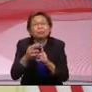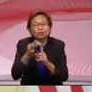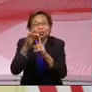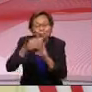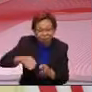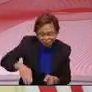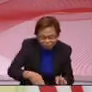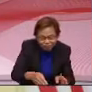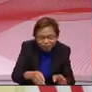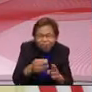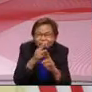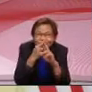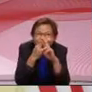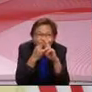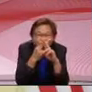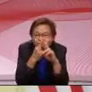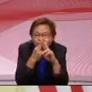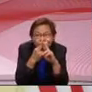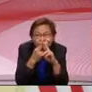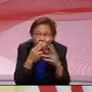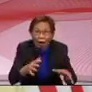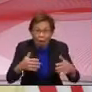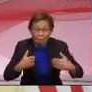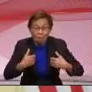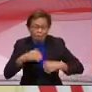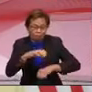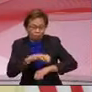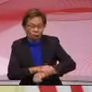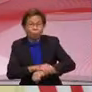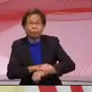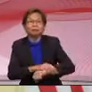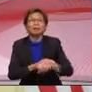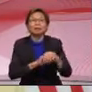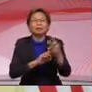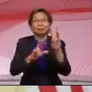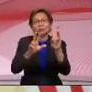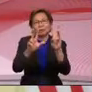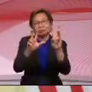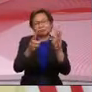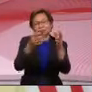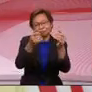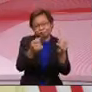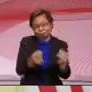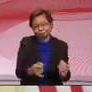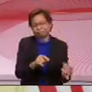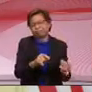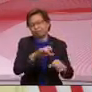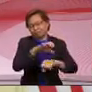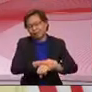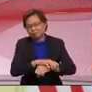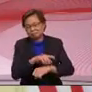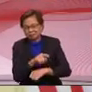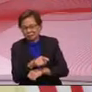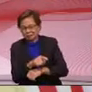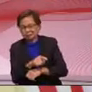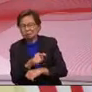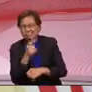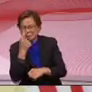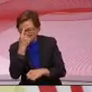lorong-lorong tikus. Turut ditahan adalah 63 individu yang disyaki